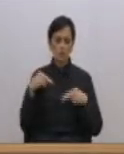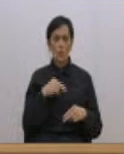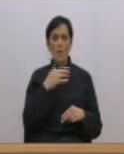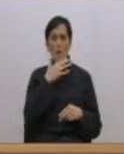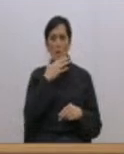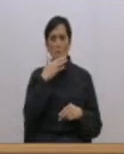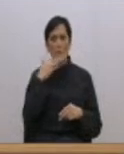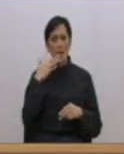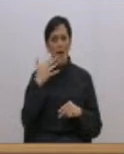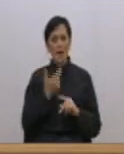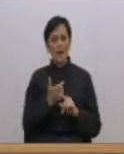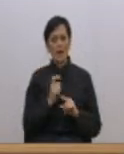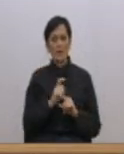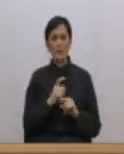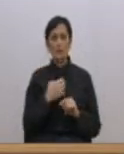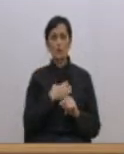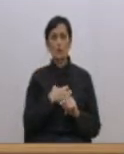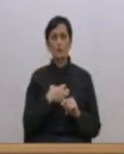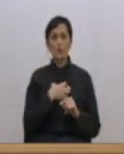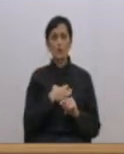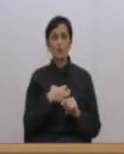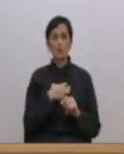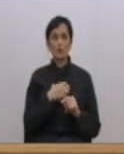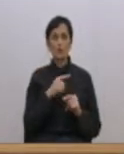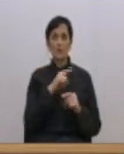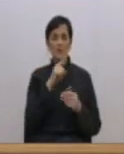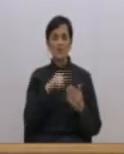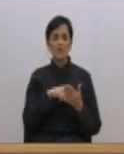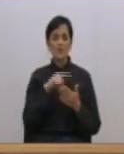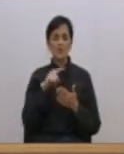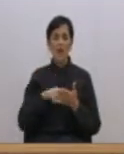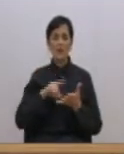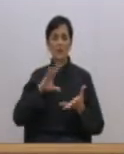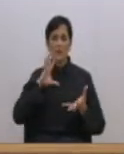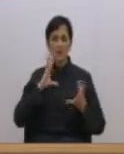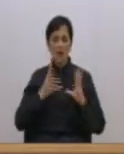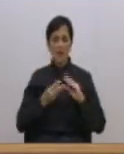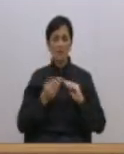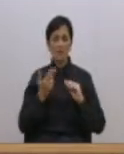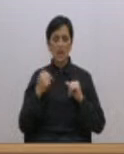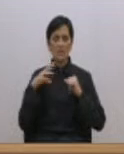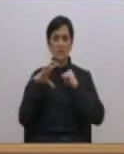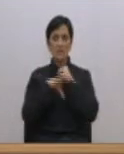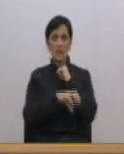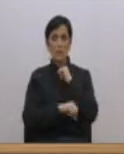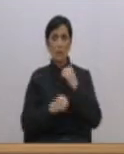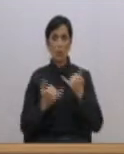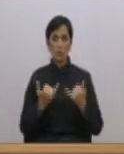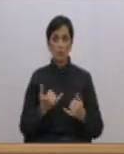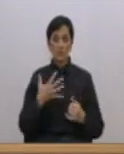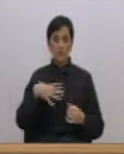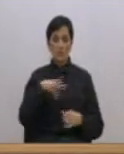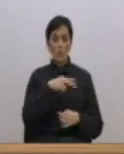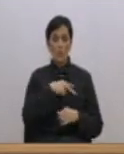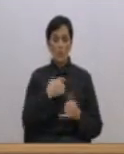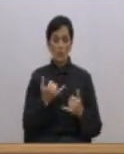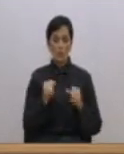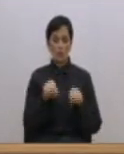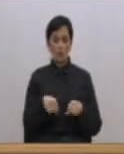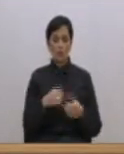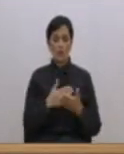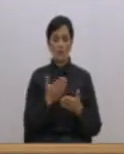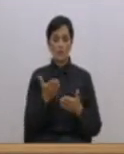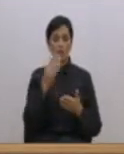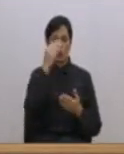ბევრი მნიშვნელოვანი საკითხის ანალიზი და საბოლოოდ დღეს საქართველოს პარლამენტს აქვს შესაძლებლობა, რომ